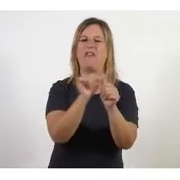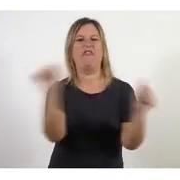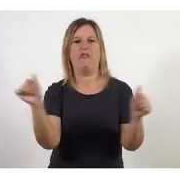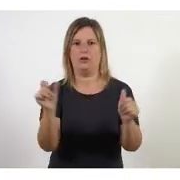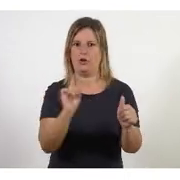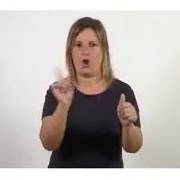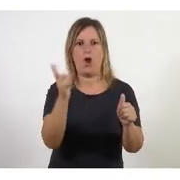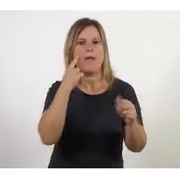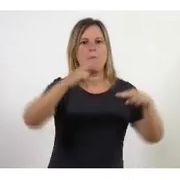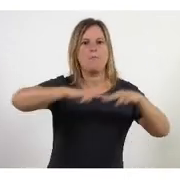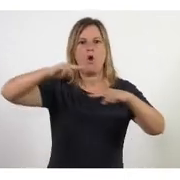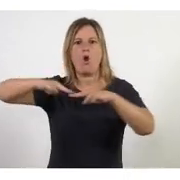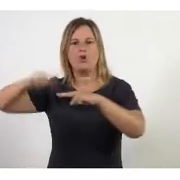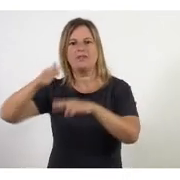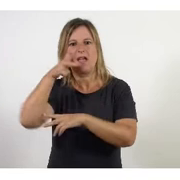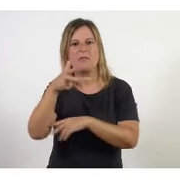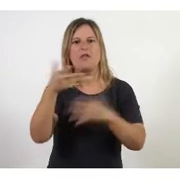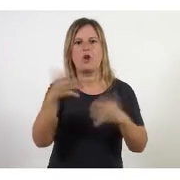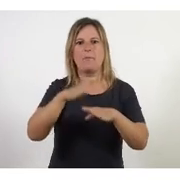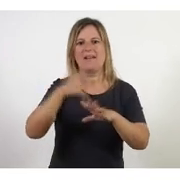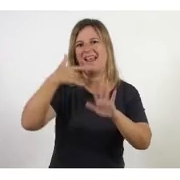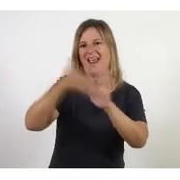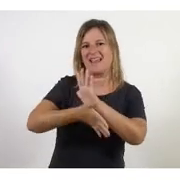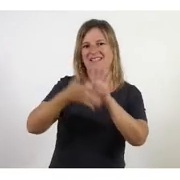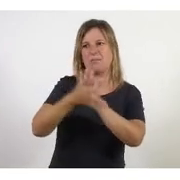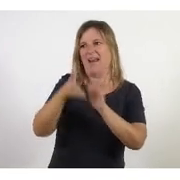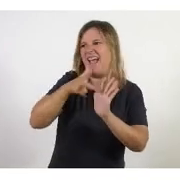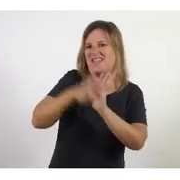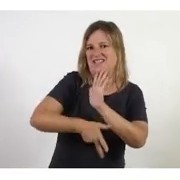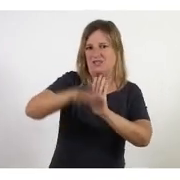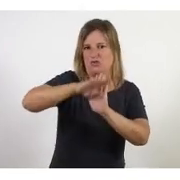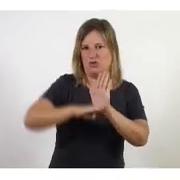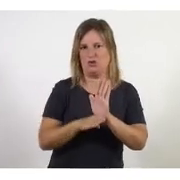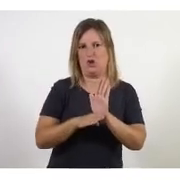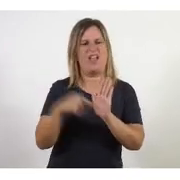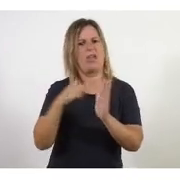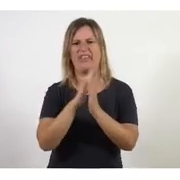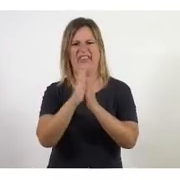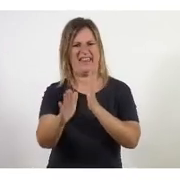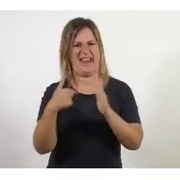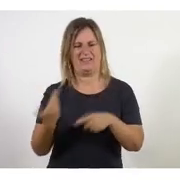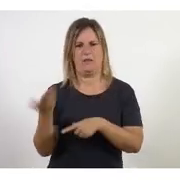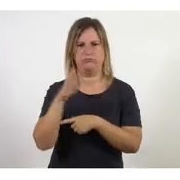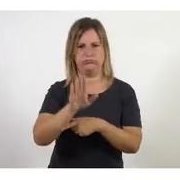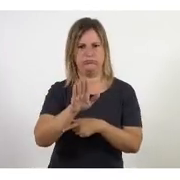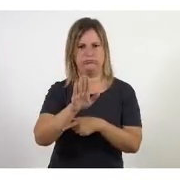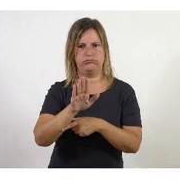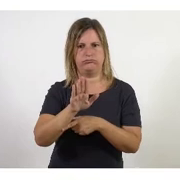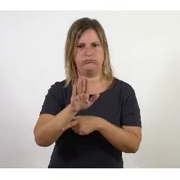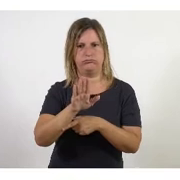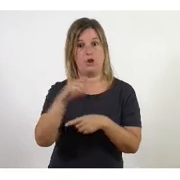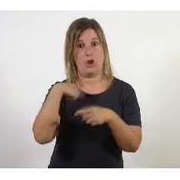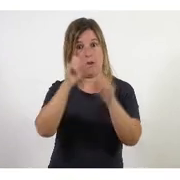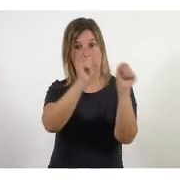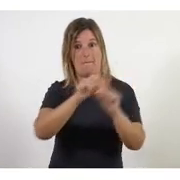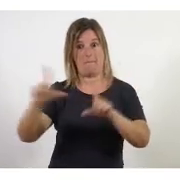anem a muntar vídeos per explicar històries. Aquest és una mica l'objectiu d'avui i ho farem en directe. Jo us ensenyaré a través de la pantalla,